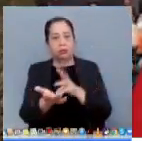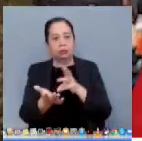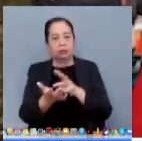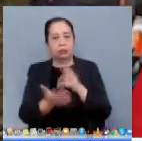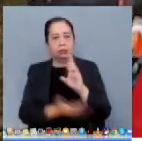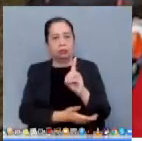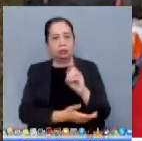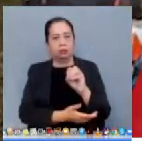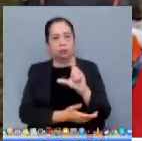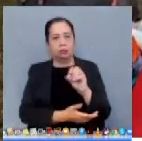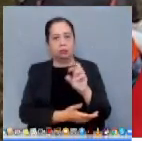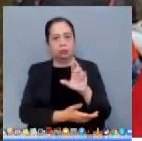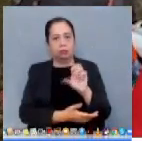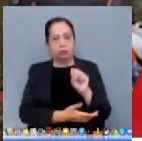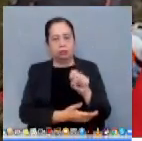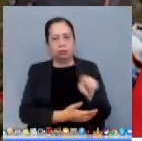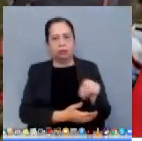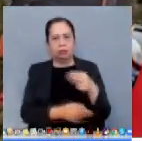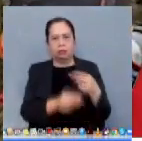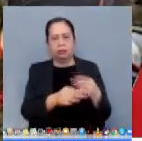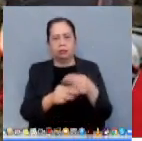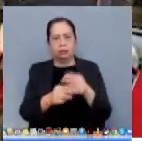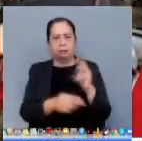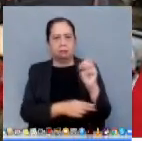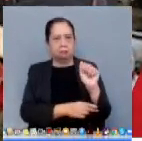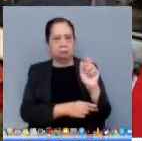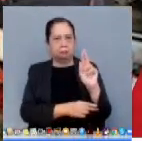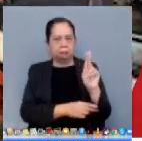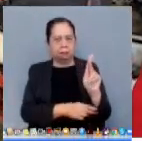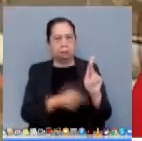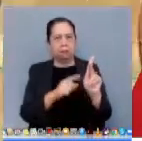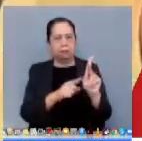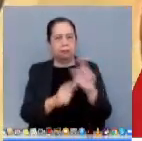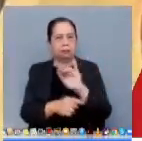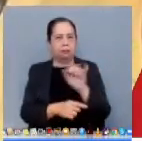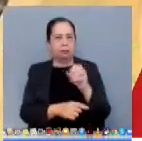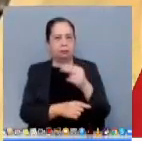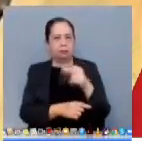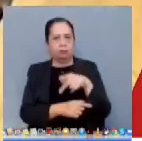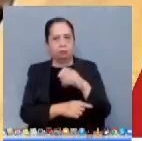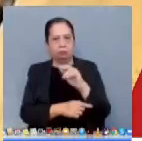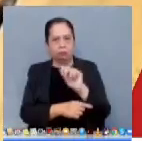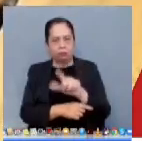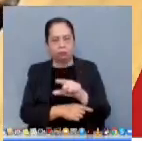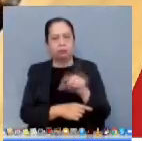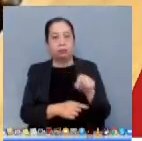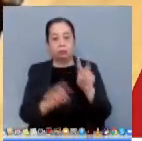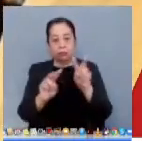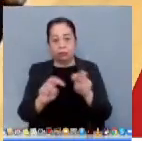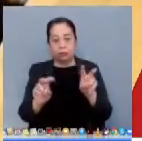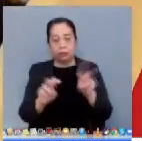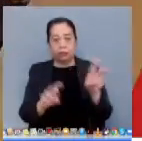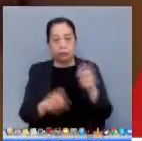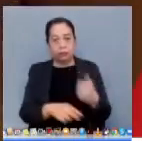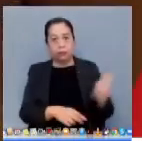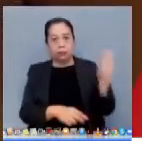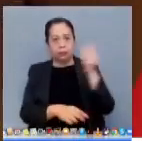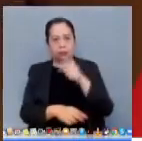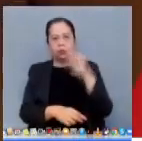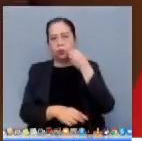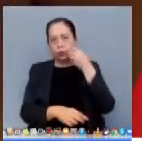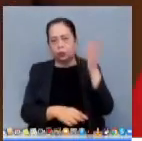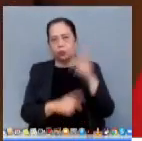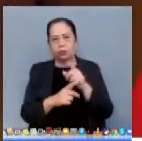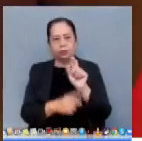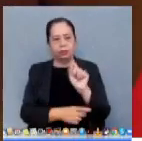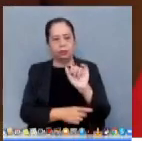Kinilala ang mga biktima na sina Mark Deo Mangger at John Paul Kauyan. Sa imbestigasyon ng otoridad, pauwi na raw sa Chaong, Quezon